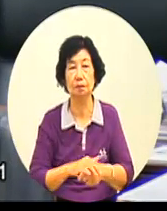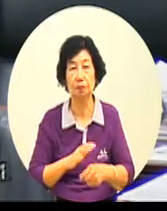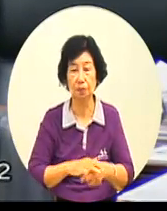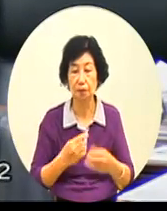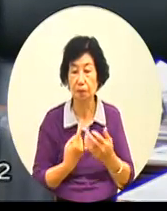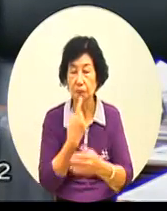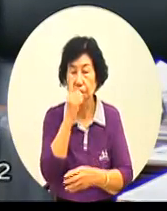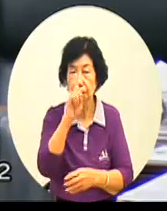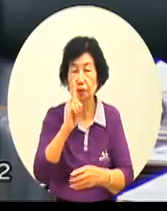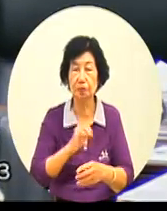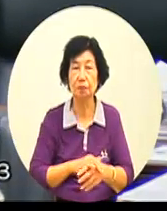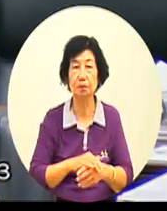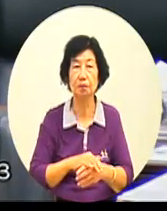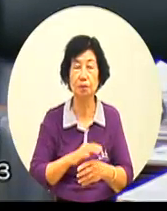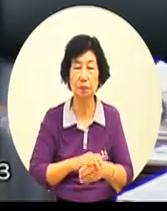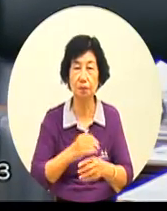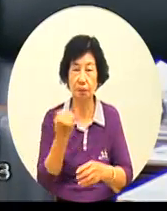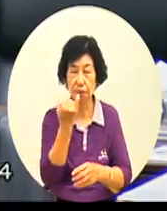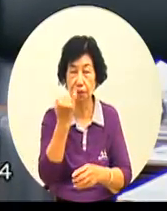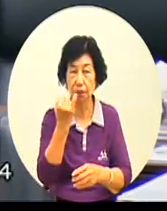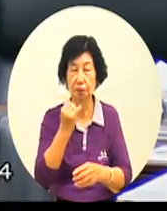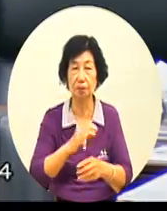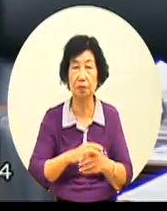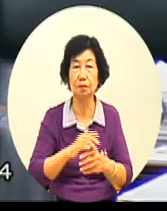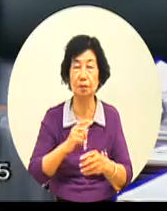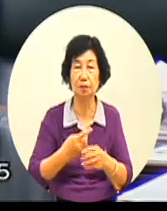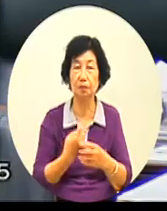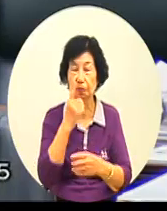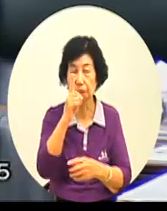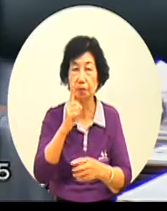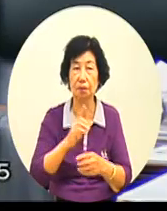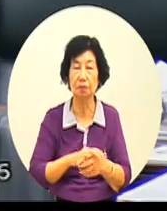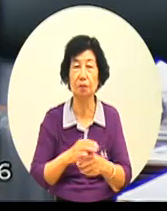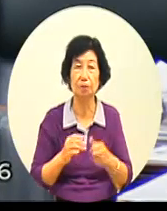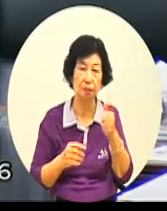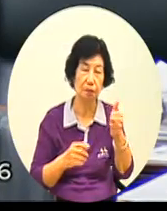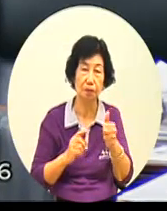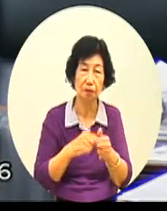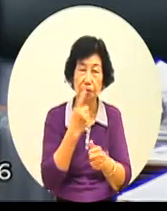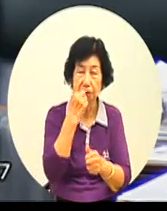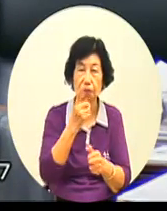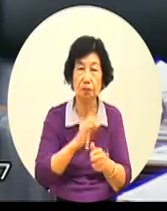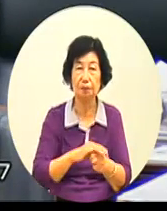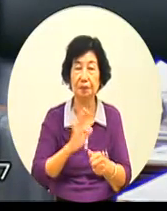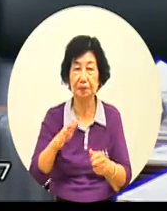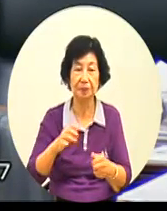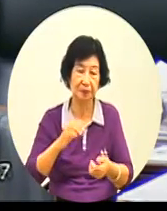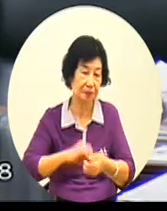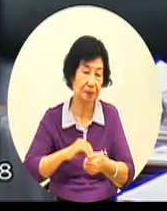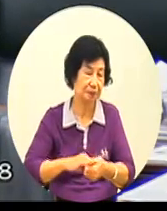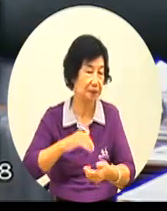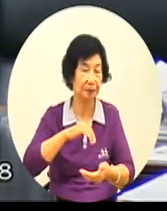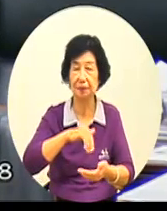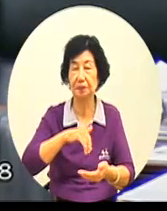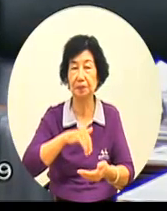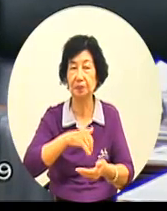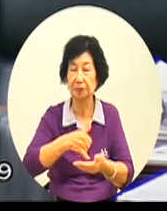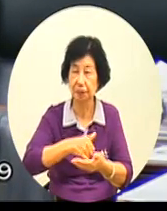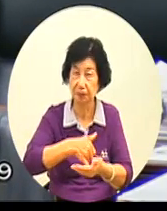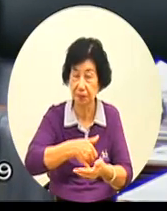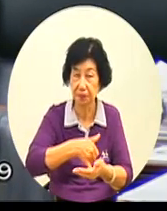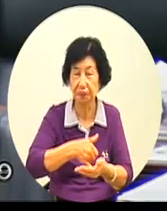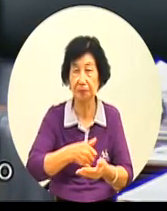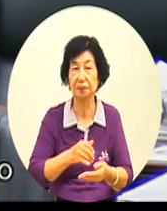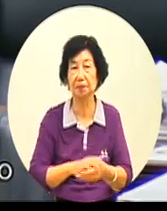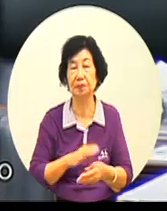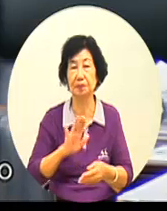的。那当然单身不一定是弱势啊，那但是单身呢它其实也需要一些社会福利，